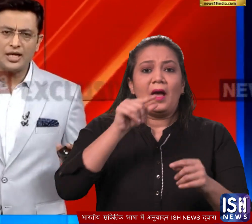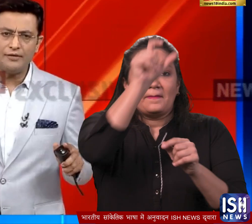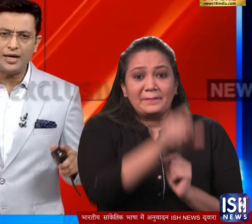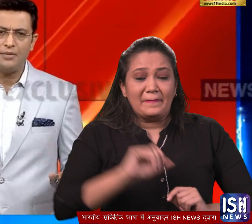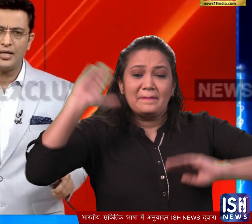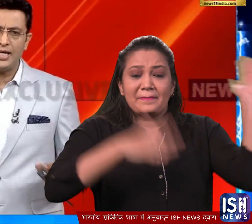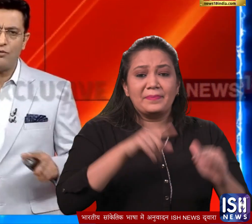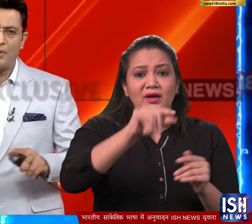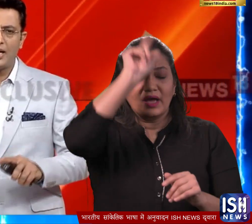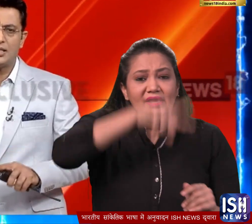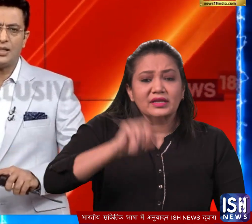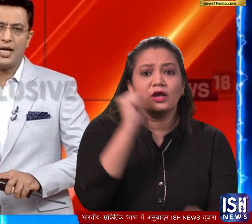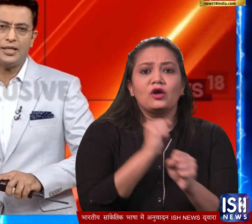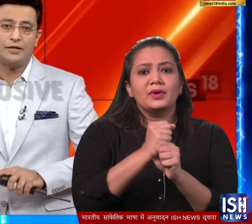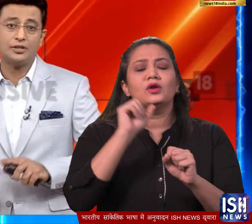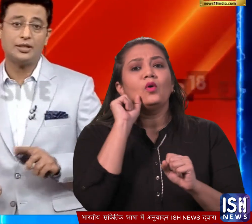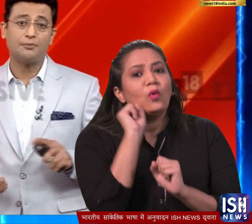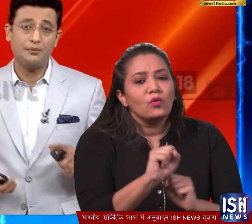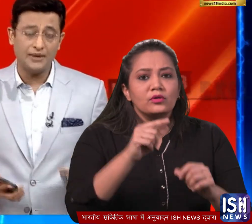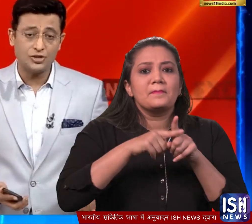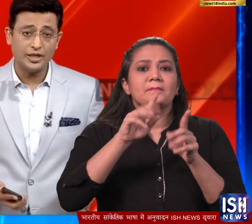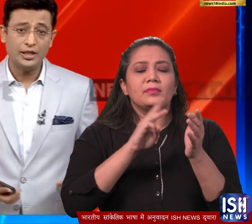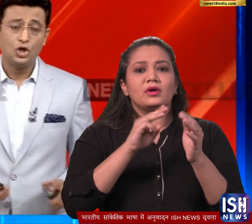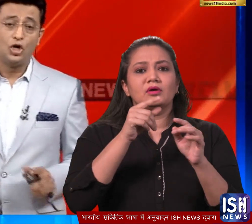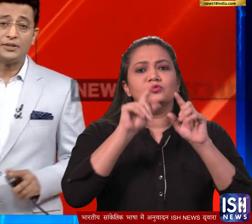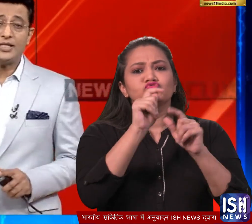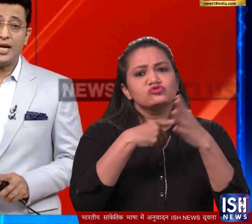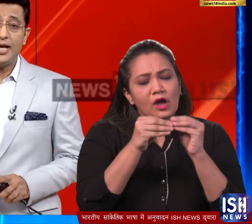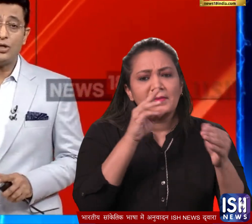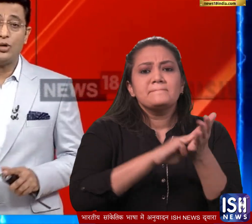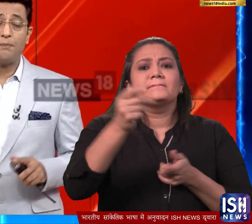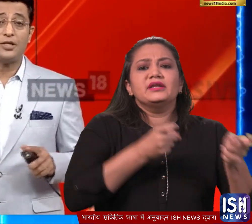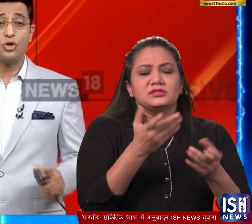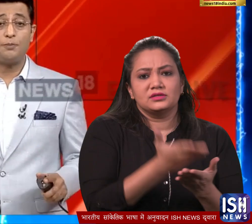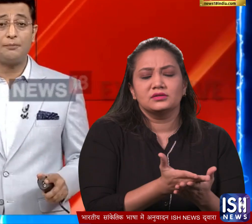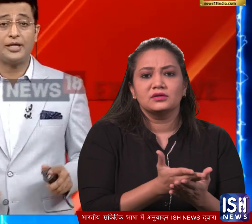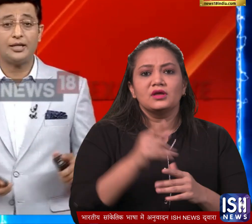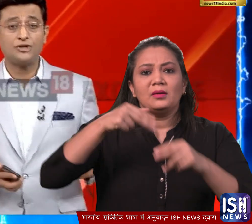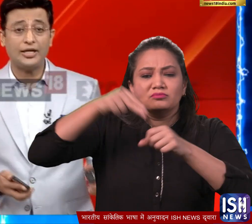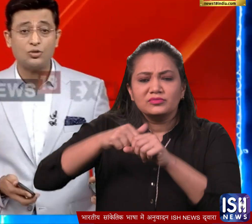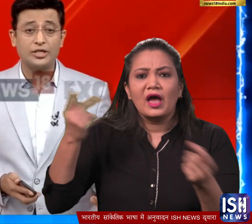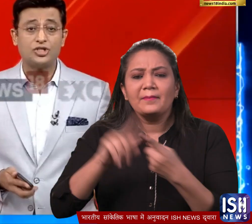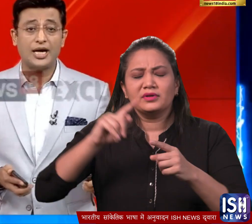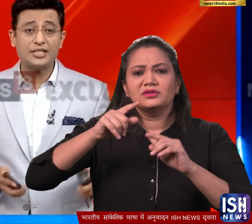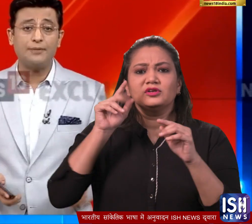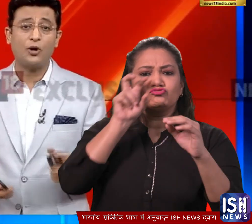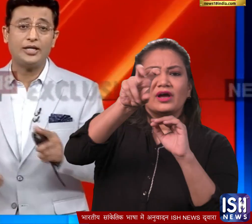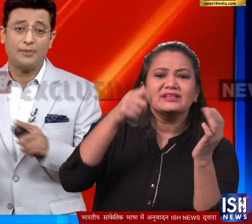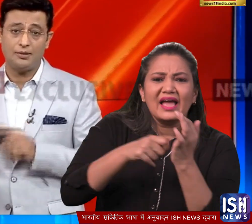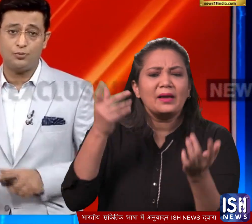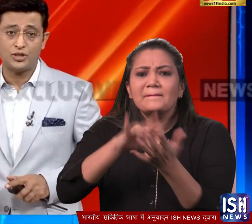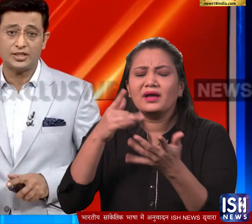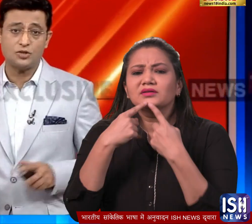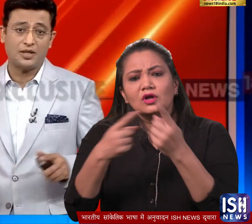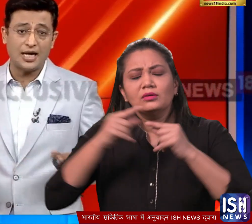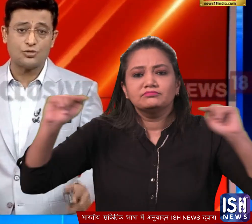पर जानलेवा हमला किया वो भारत सरकार की नवरत्न कंपनी में मैनेजर है और बताया जा रहा है कि उन्होंने पेट्रोल पंप के कर्मचारियों से चार्जिंग पॉइंट के